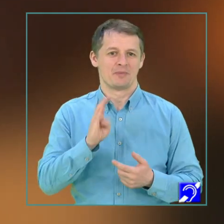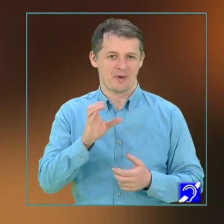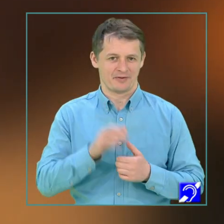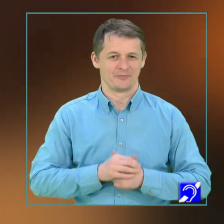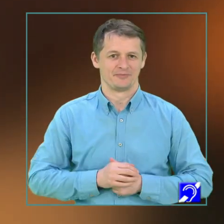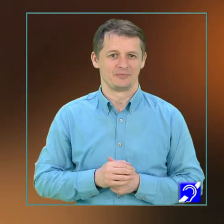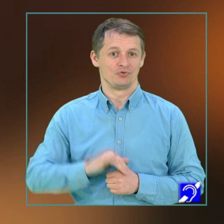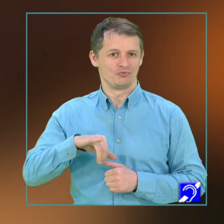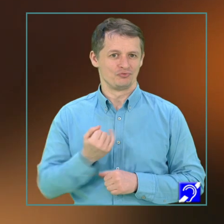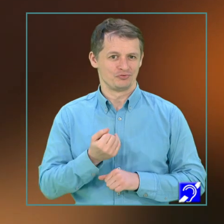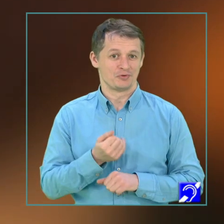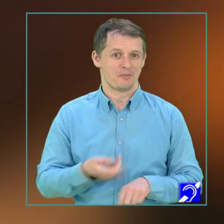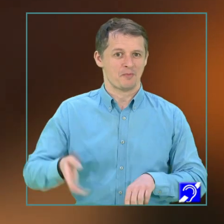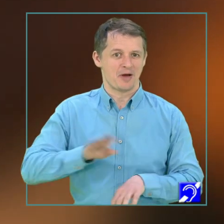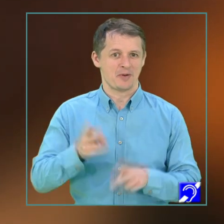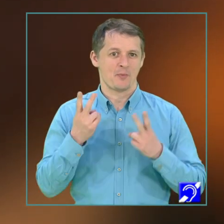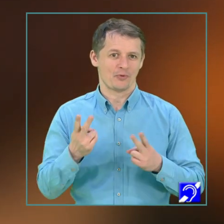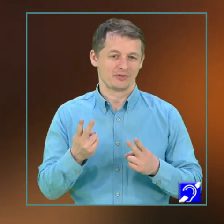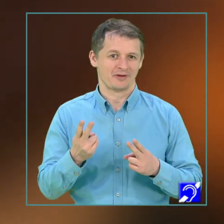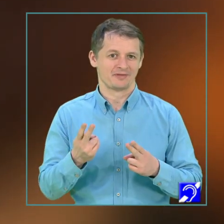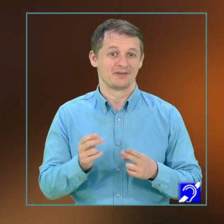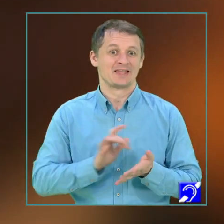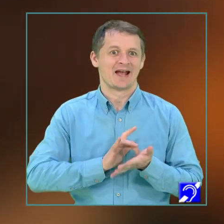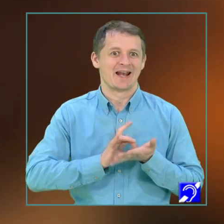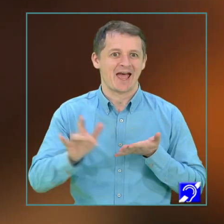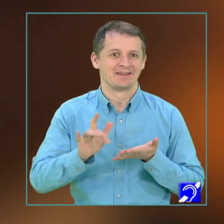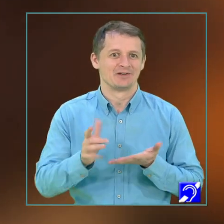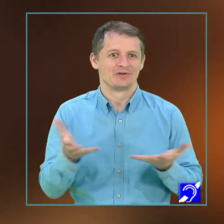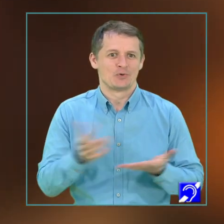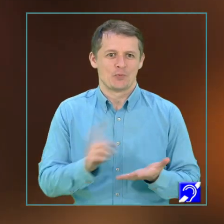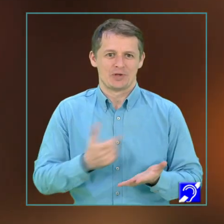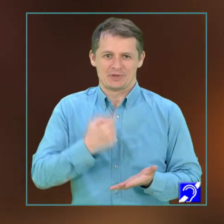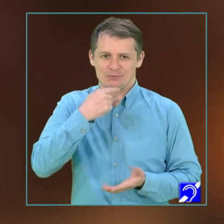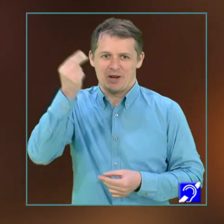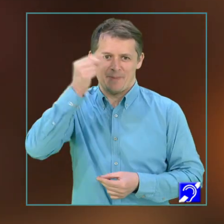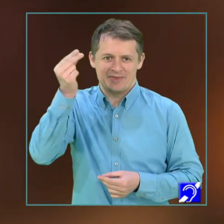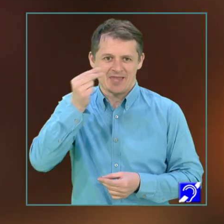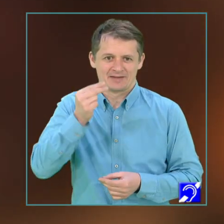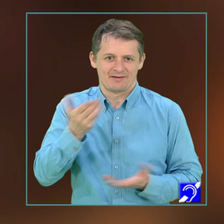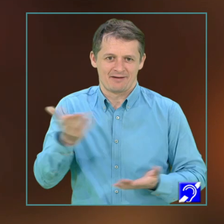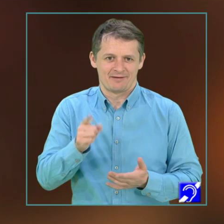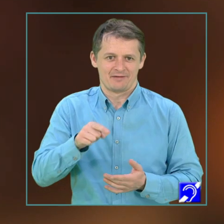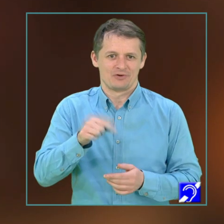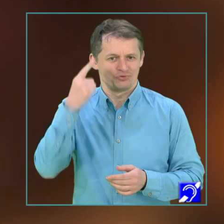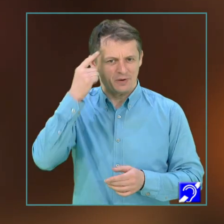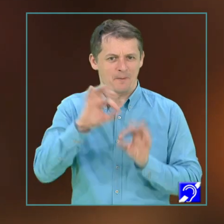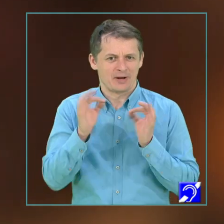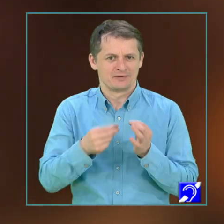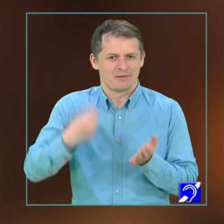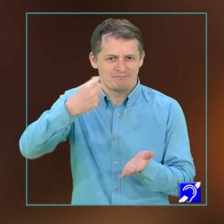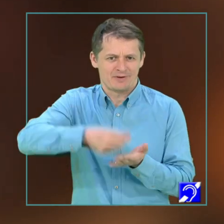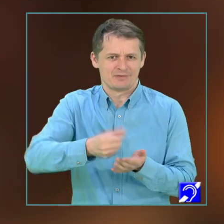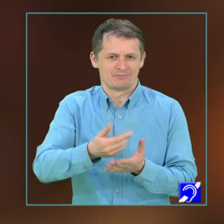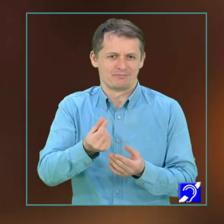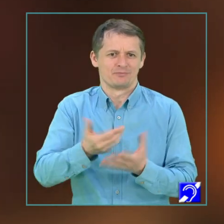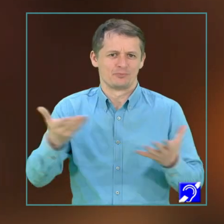capacitate. Și, mai important decât atât, e gratis, ceea ce n-am putea spune despre meditațiile la care, știm foarte bine, părinții ajung să apeleze